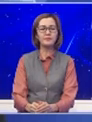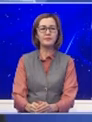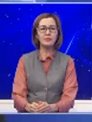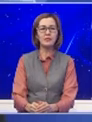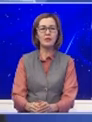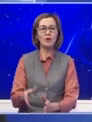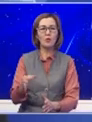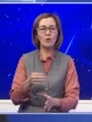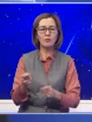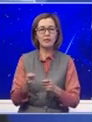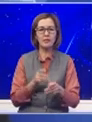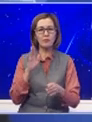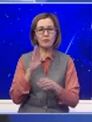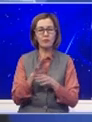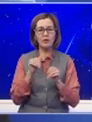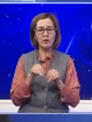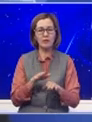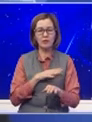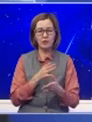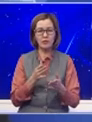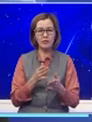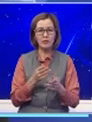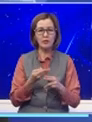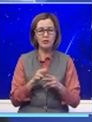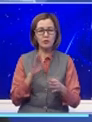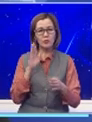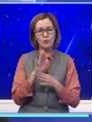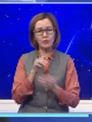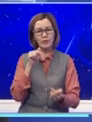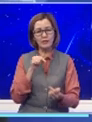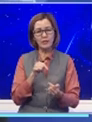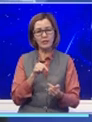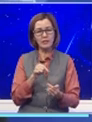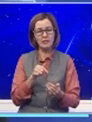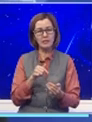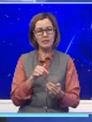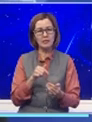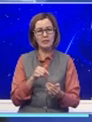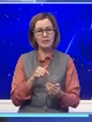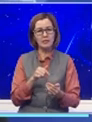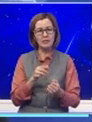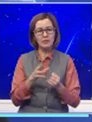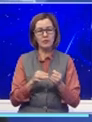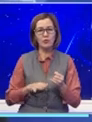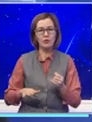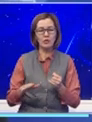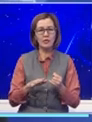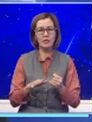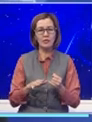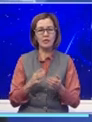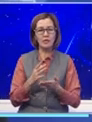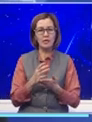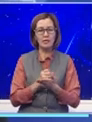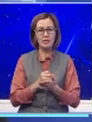Облыс әкімінің өкімі қабылданған болатын, сол өкімге сәйкес жаңағы өңірлік кадрлық резервке